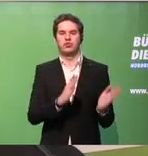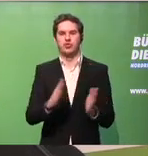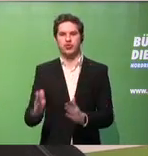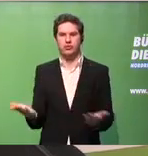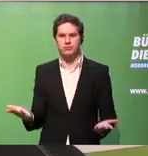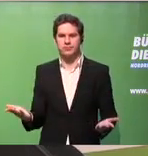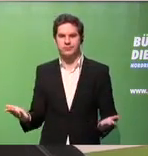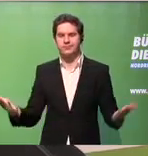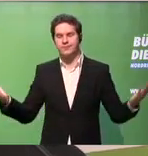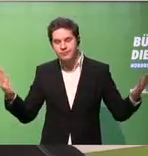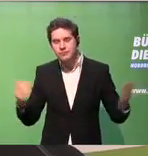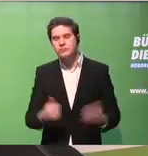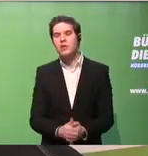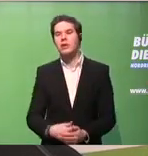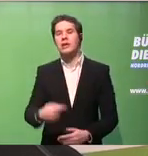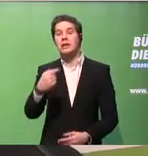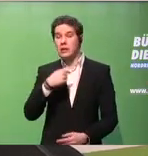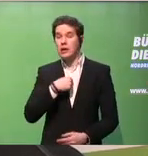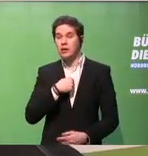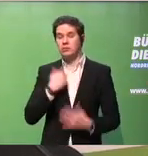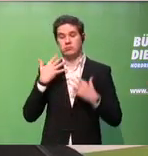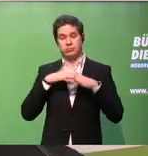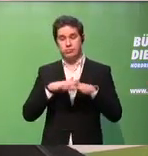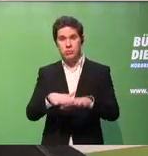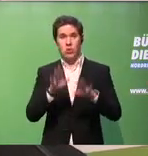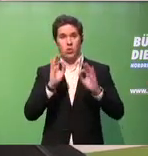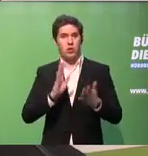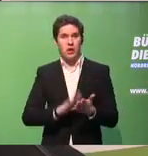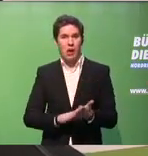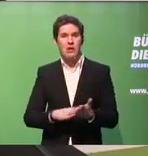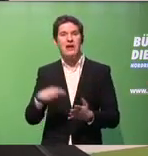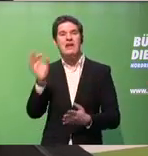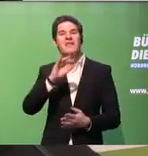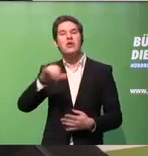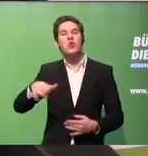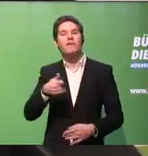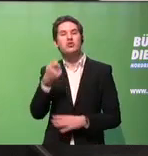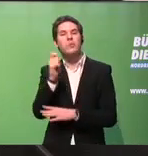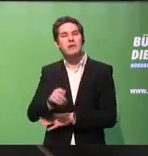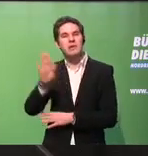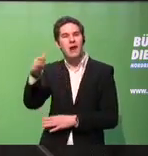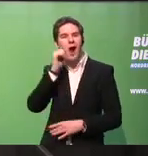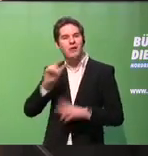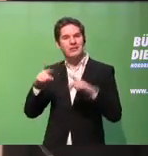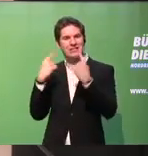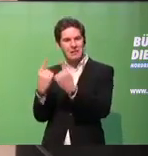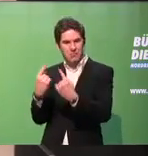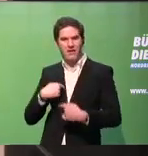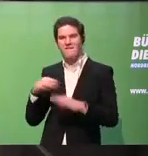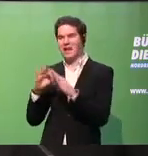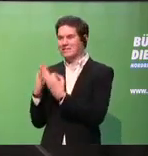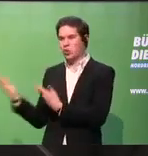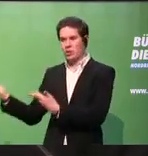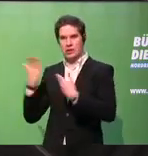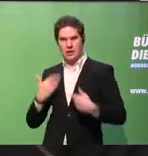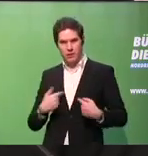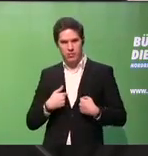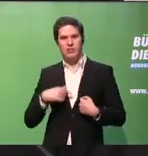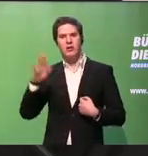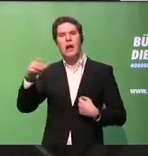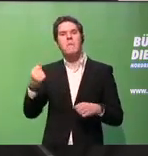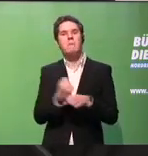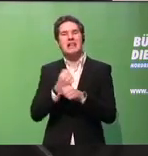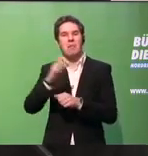Die Fraktion hat mir nicht nur das ehemalige Zimmer von Friedrich Schmidt übergeben, wo ich dann auch einen seiner Mitarbeiter übernommen